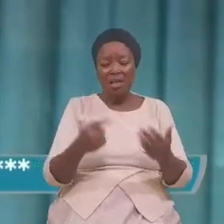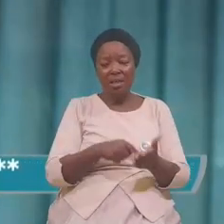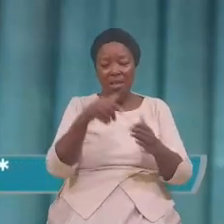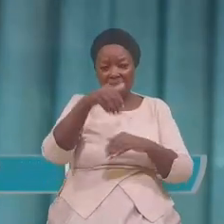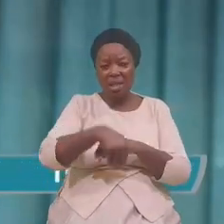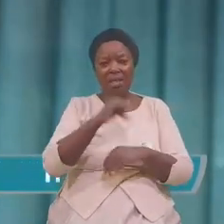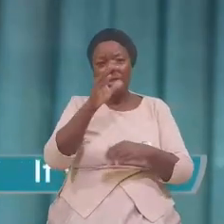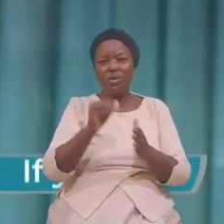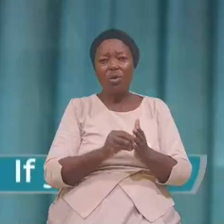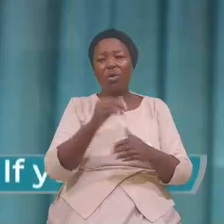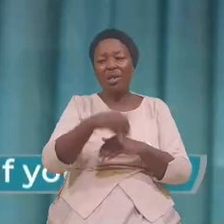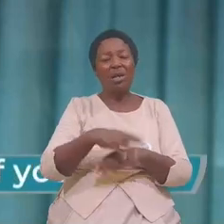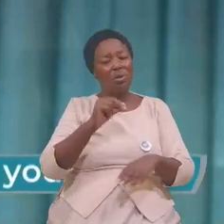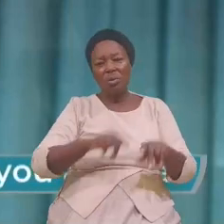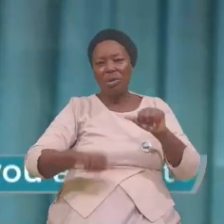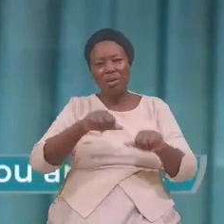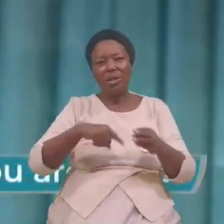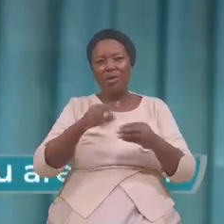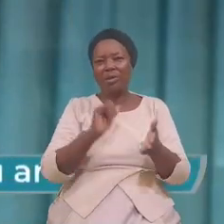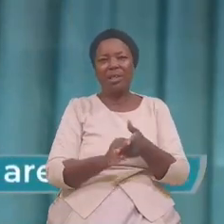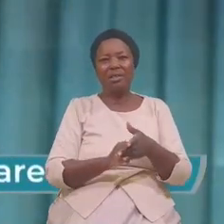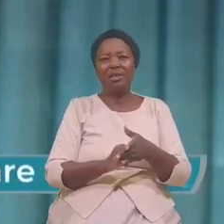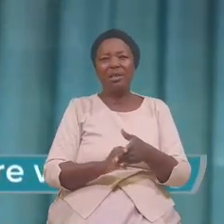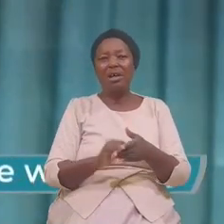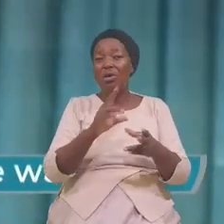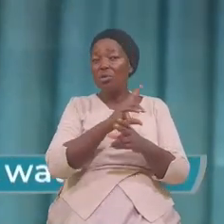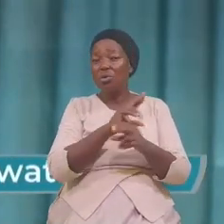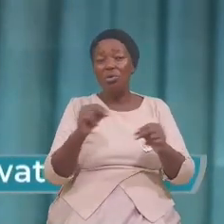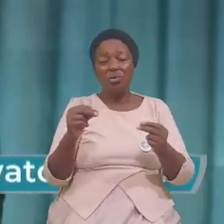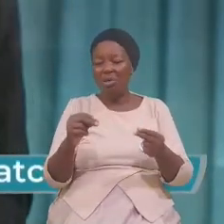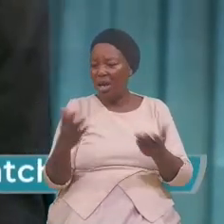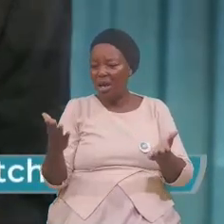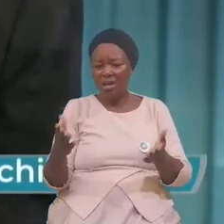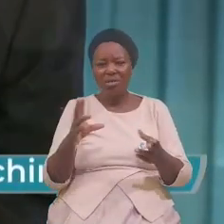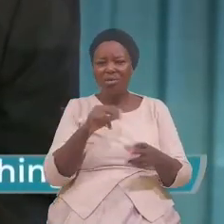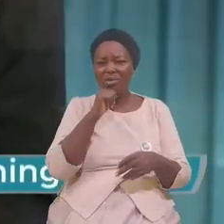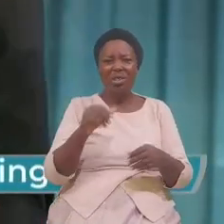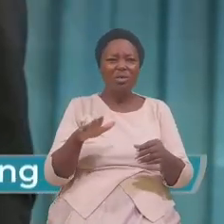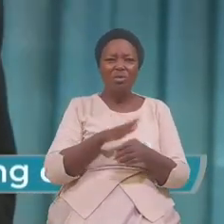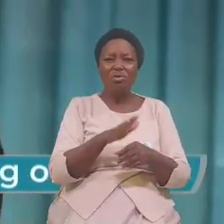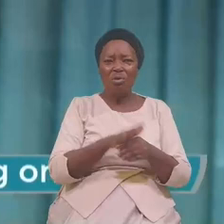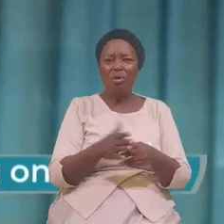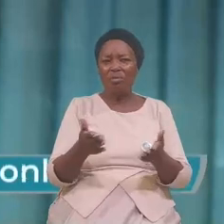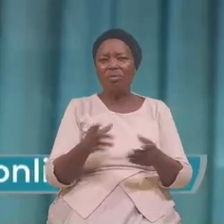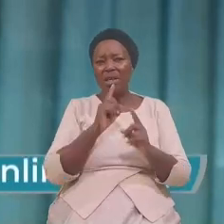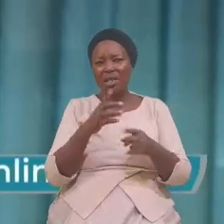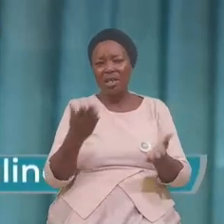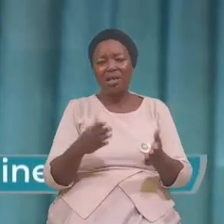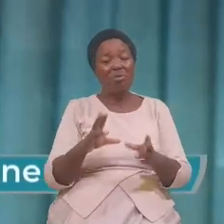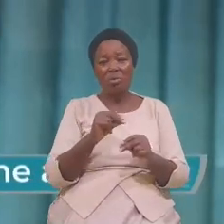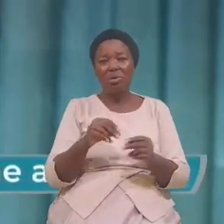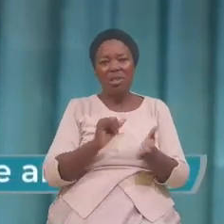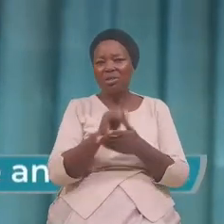n'y a aucun doute en cela. Il n'y a pas assez de démons en enfer pour arrêter tes bénédictions. Prie